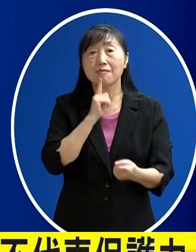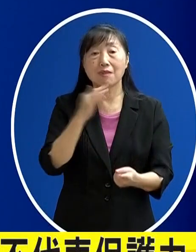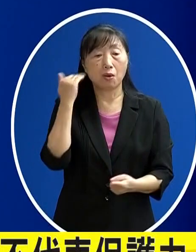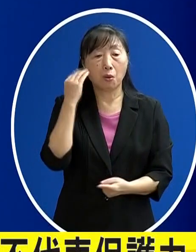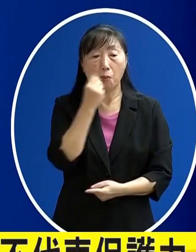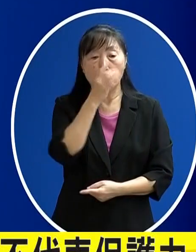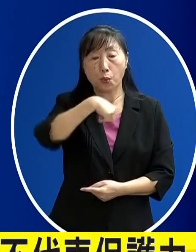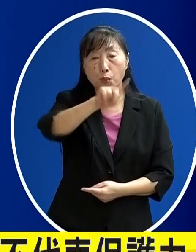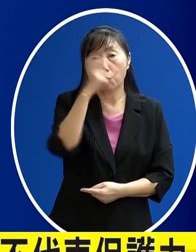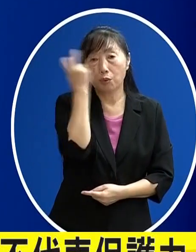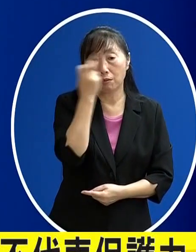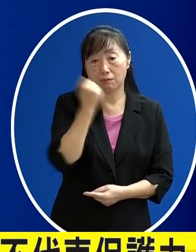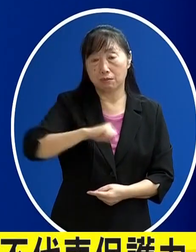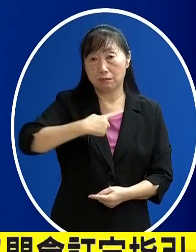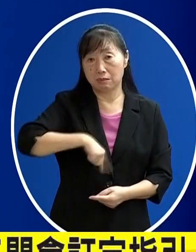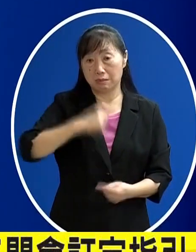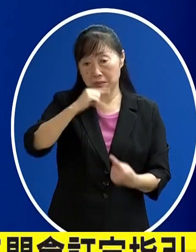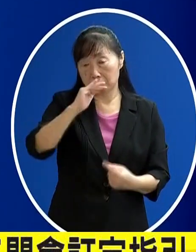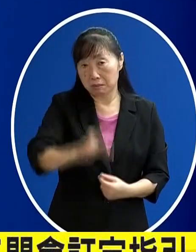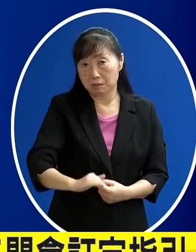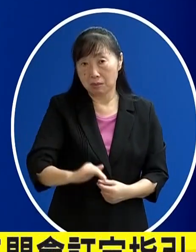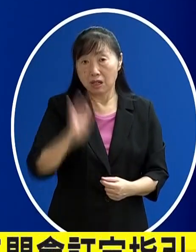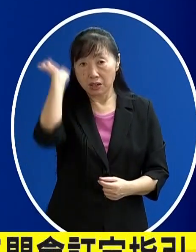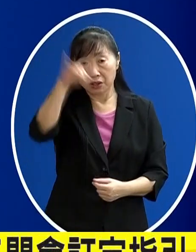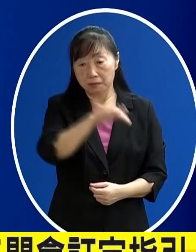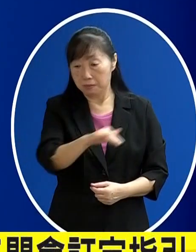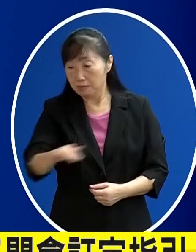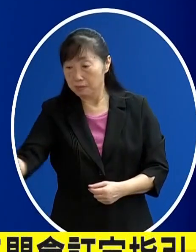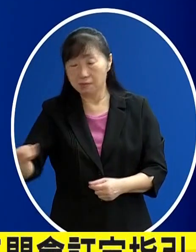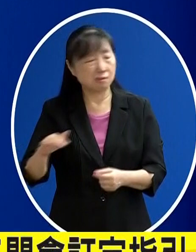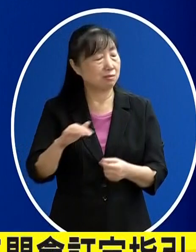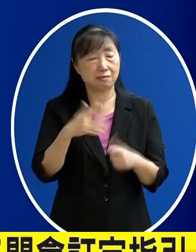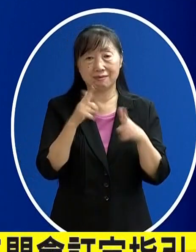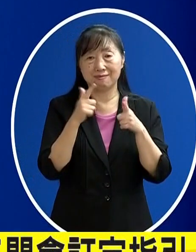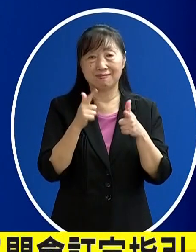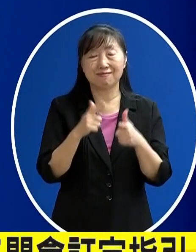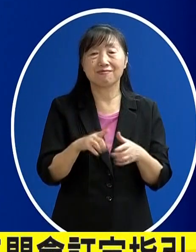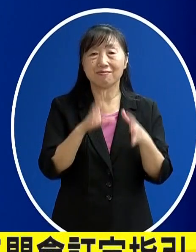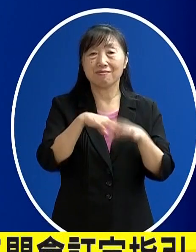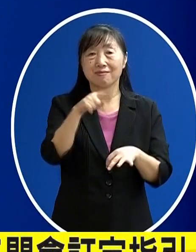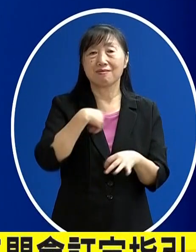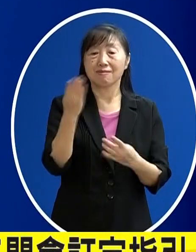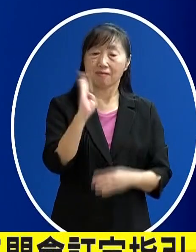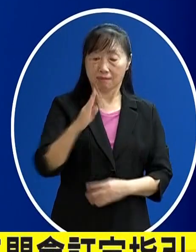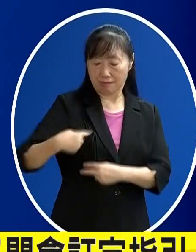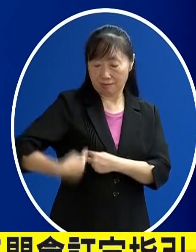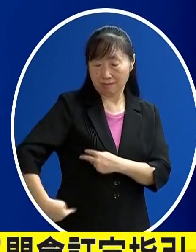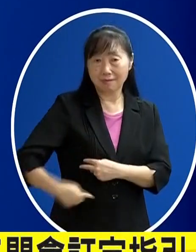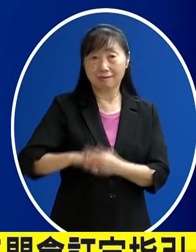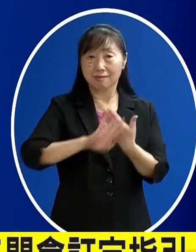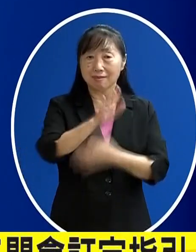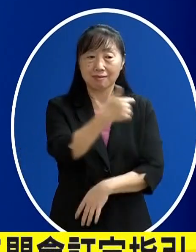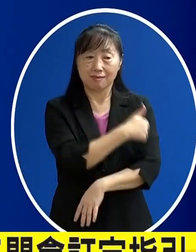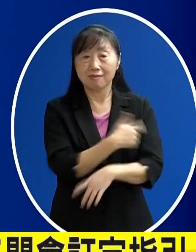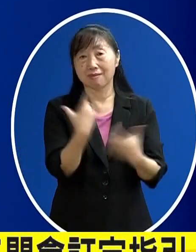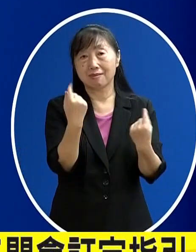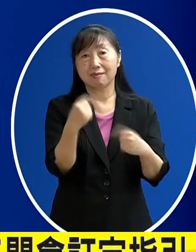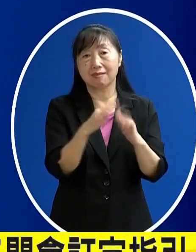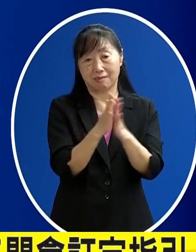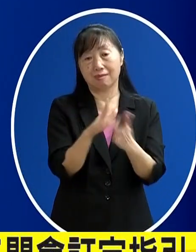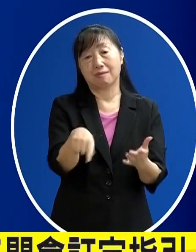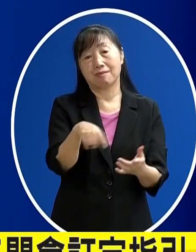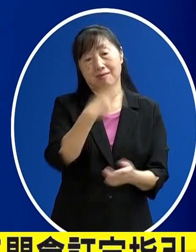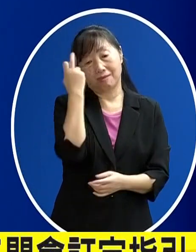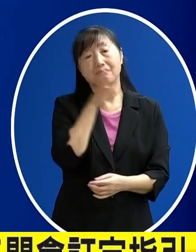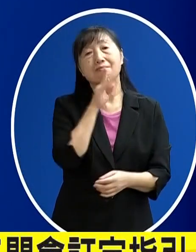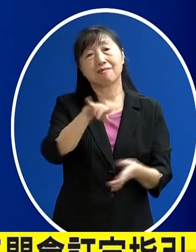体比较低之后抗体就一路都会很低。这个我们在过去很多的一些不管是乙肝的疫苗或别的疫苗都可以看到一些这样的